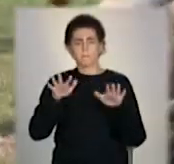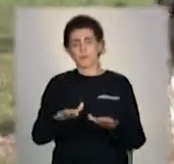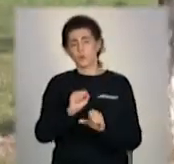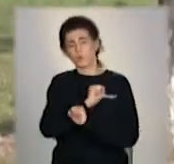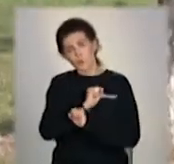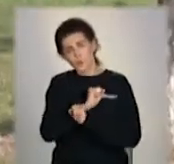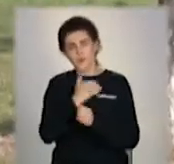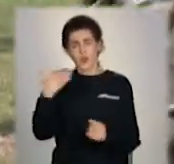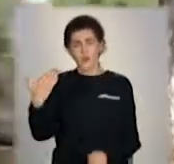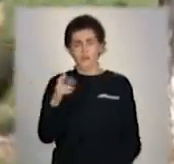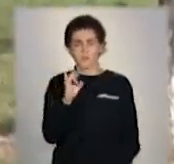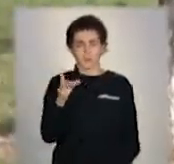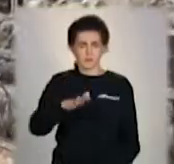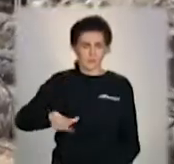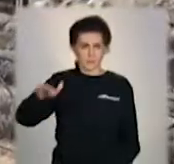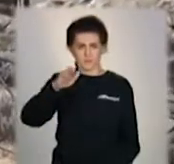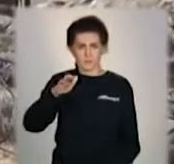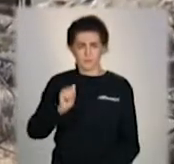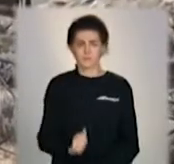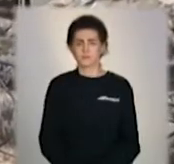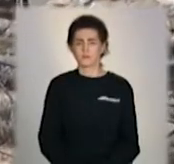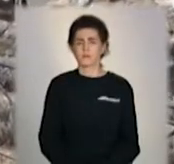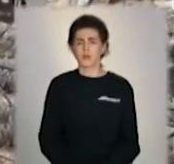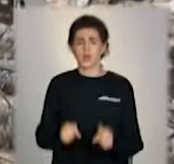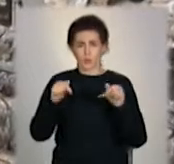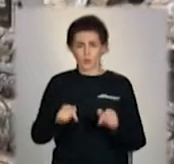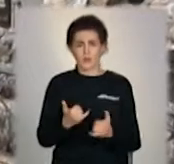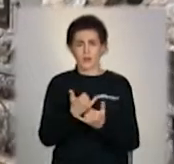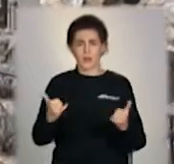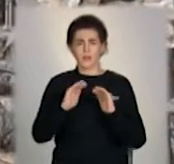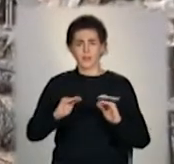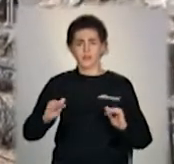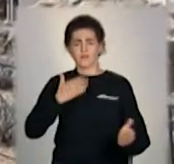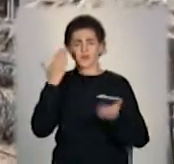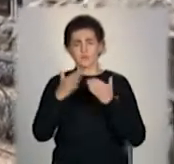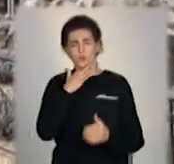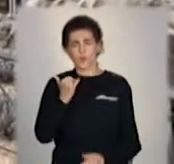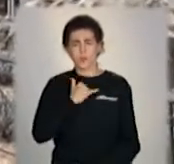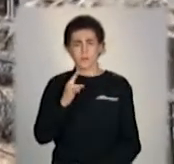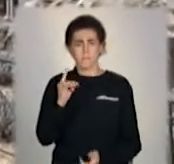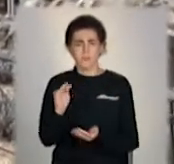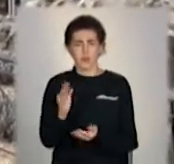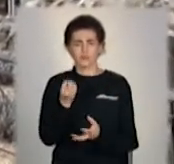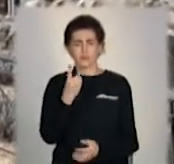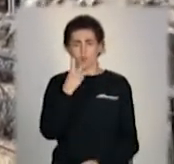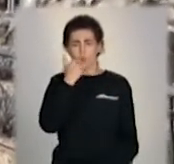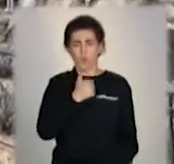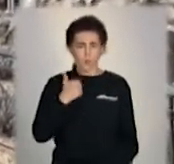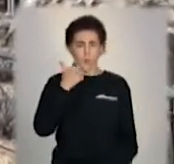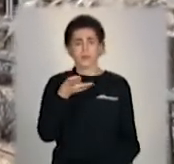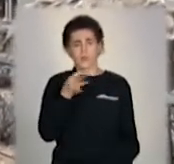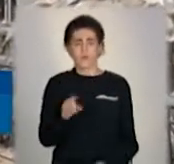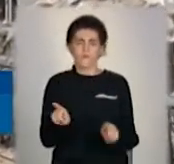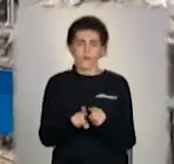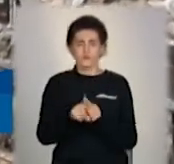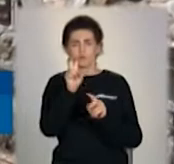жителів Лівобережного району. Для дітей тут, звісно, багато розвлечень. У нас дитина маленький, у нас годик дитину. Ну, все одно